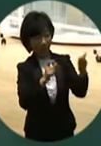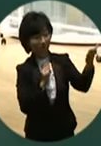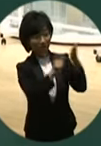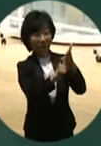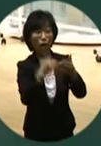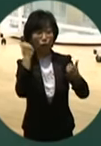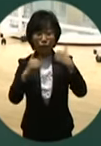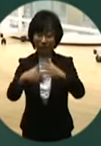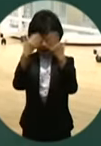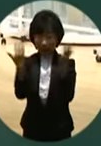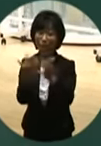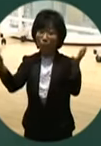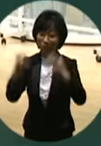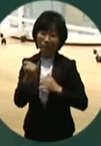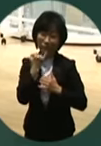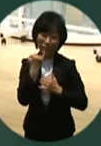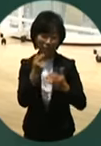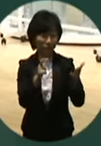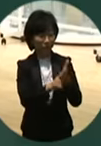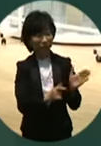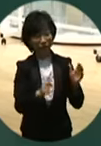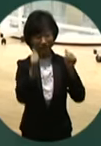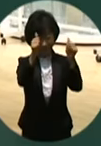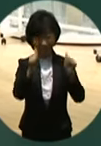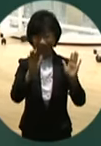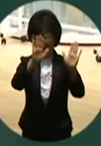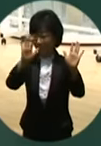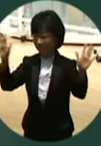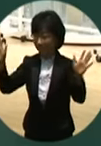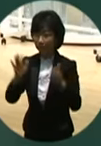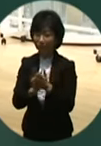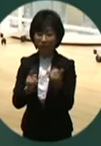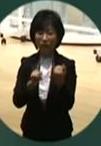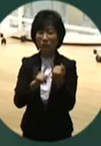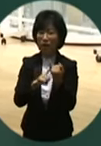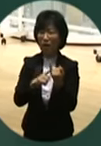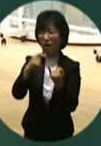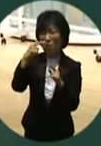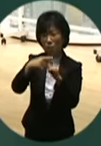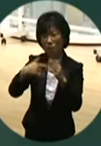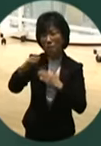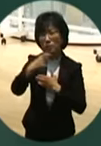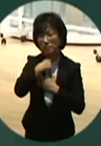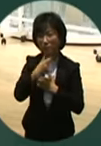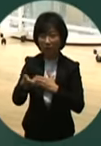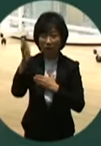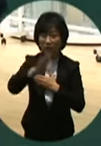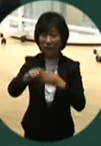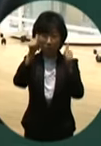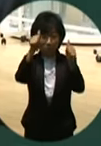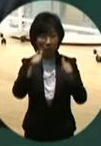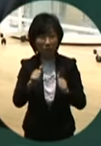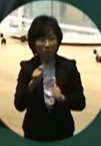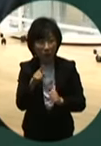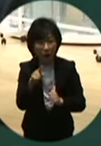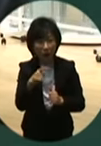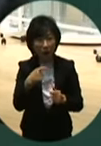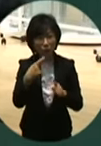예, 그걸 보고도 못 들어왔답니다, 자기가. She said even after seeing that, she couldn't let herself come in. 그래, 입구에서 교회 입구에서 가만히